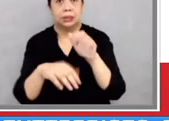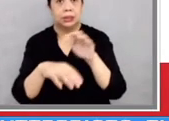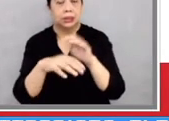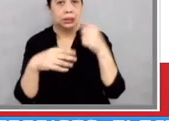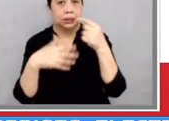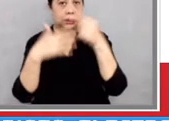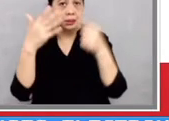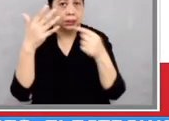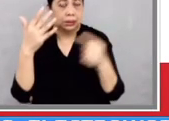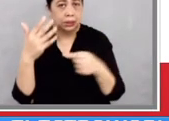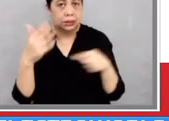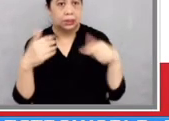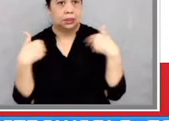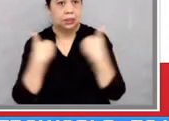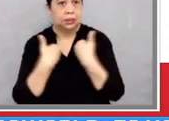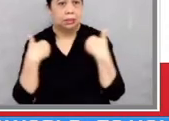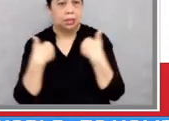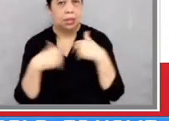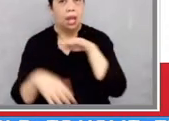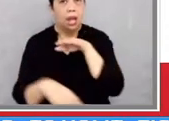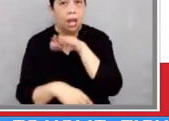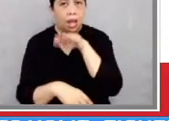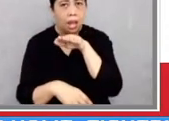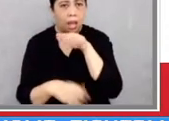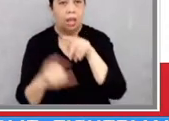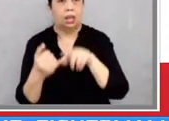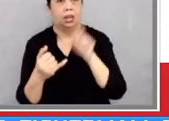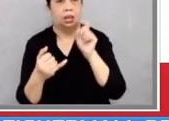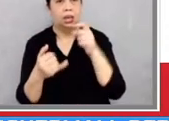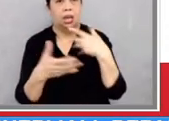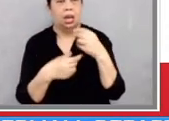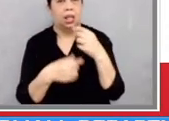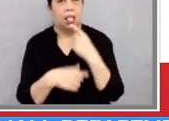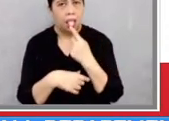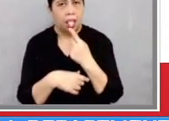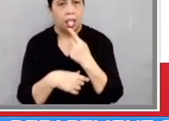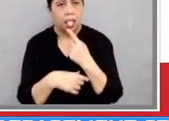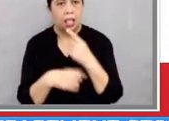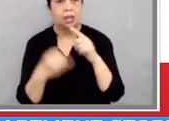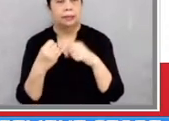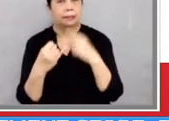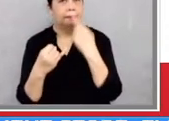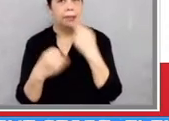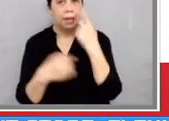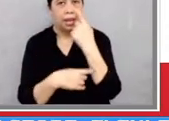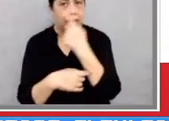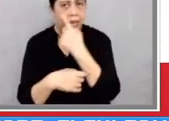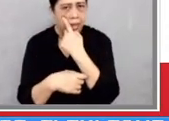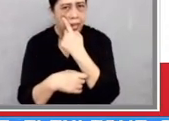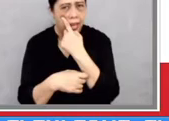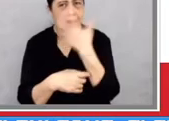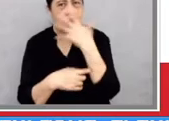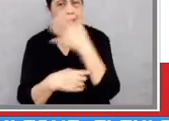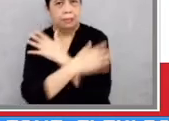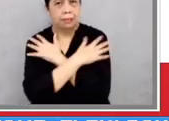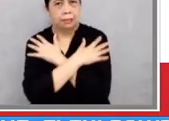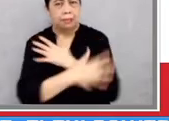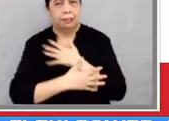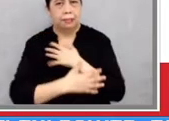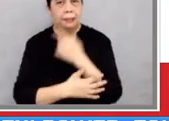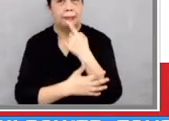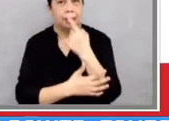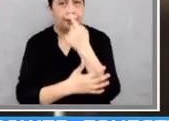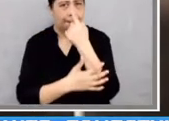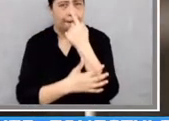alagang hayop ang pagkahingal, madalas paglabas ng dila, pamumula ng mata, mainit na katawan, tuyo ang labi at ilong at